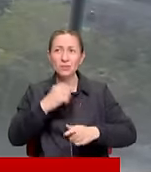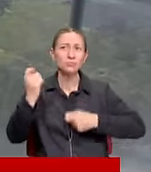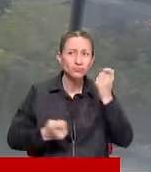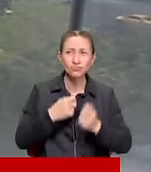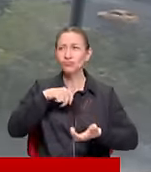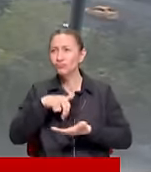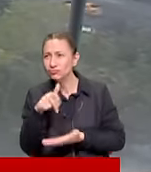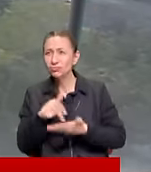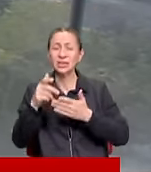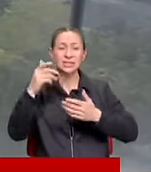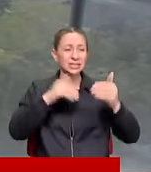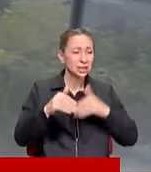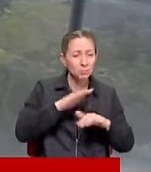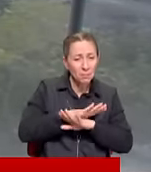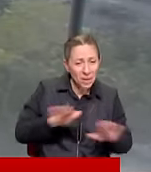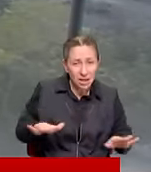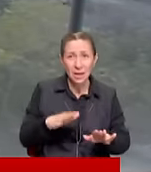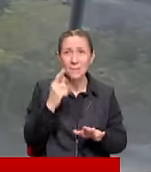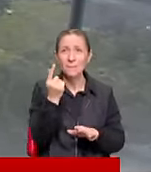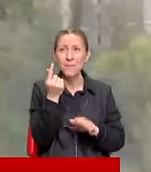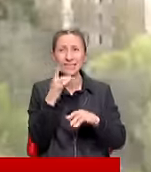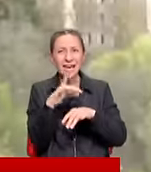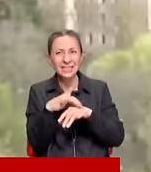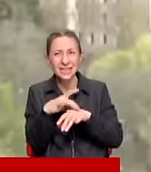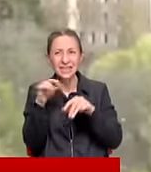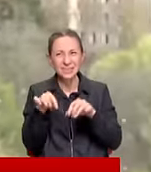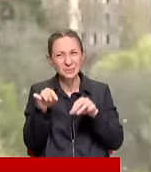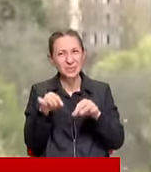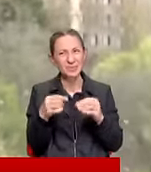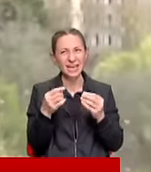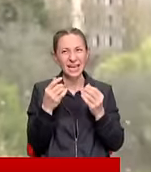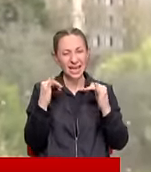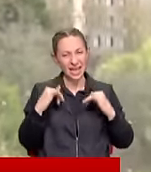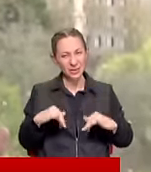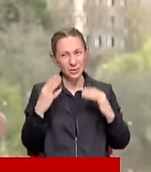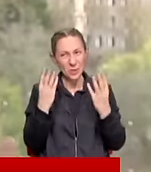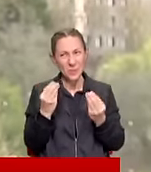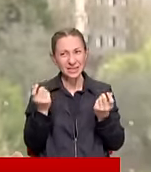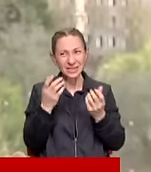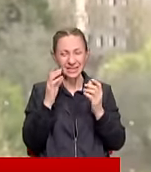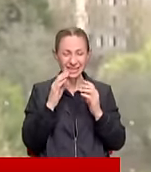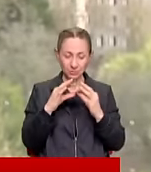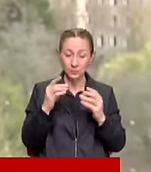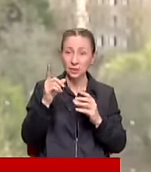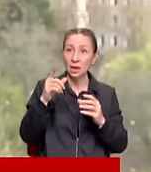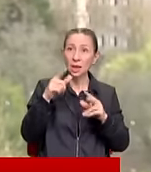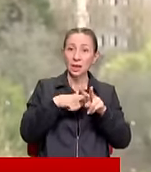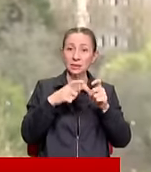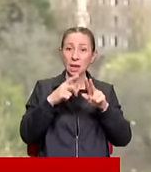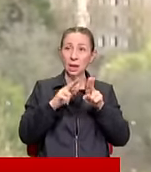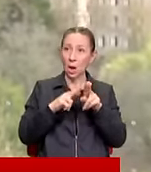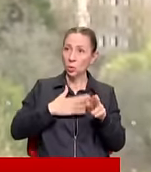temposu, sonra seçim temposunun ardından bir küçük rahatsızlık. Şimdi evet. Şimdi geride bırakmaya çalışıyorsunuz ama dün de YSK'nın önünde gördük